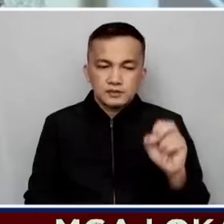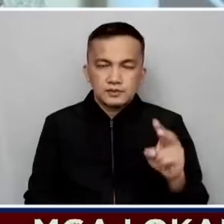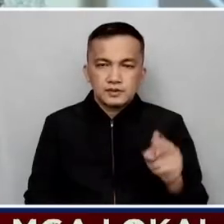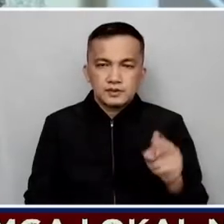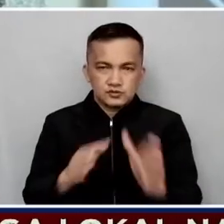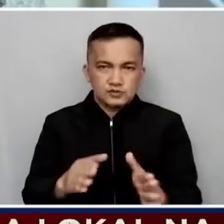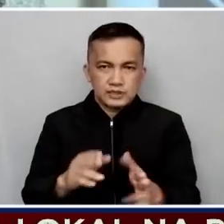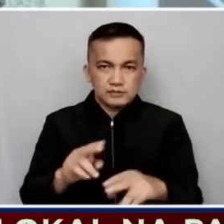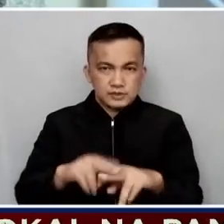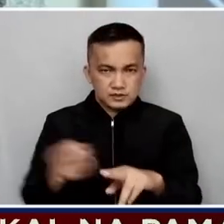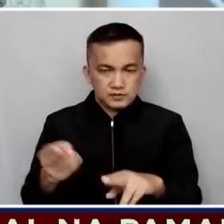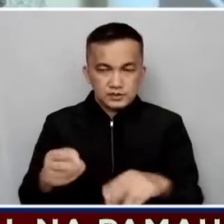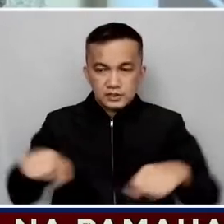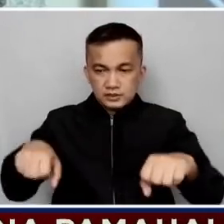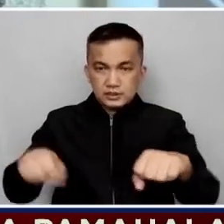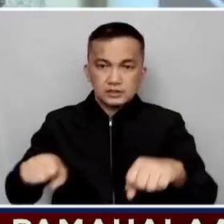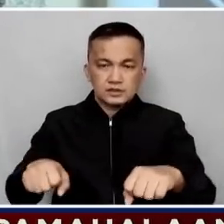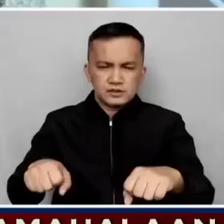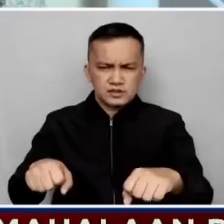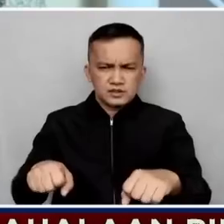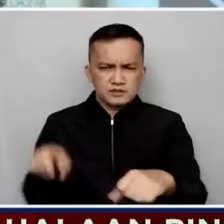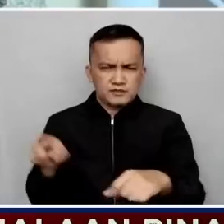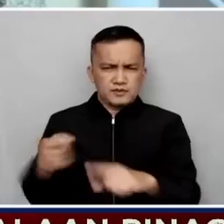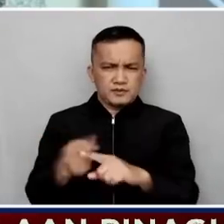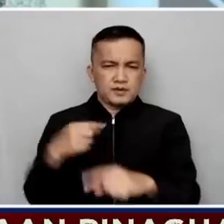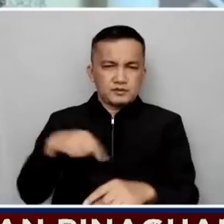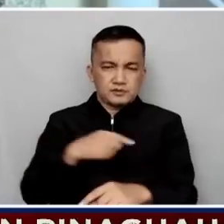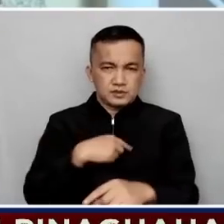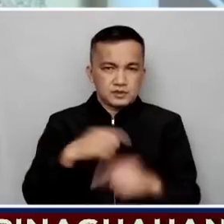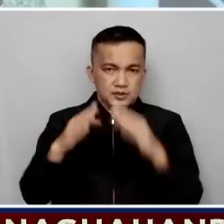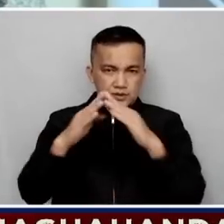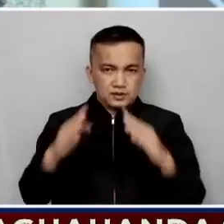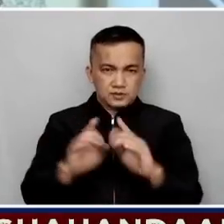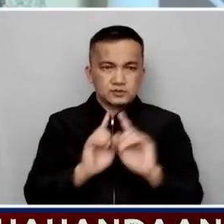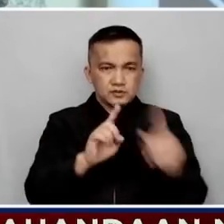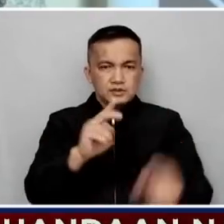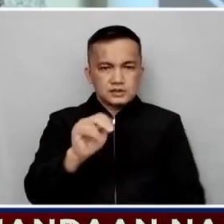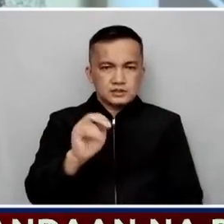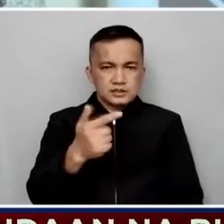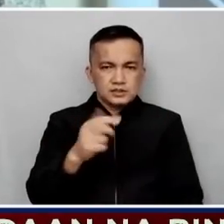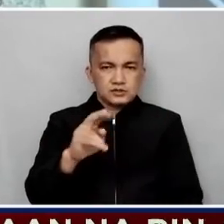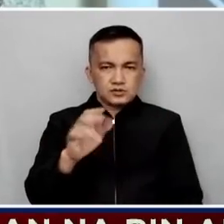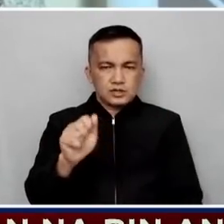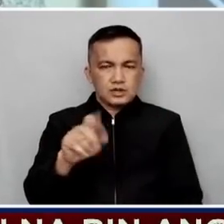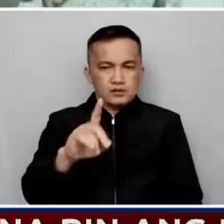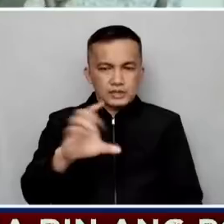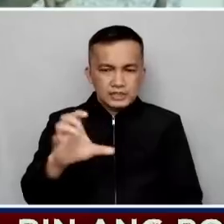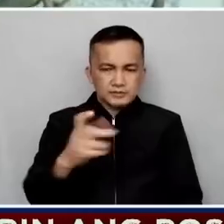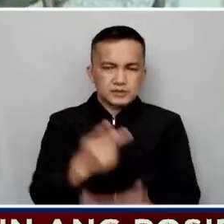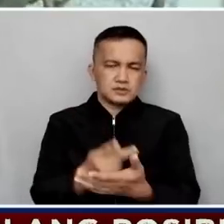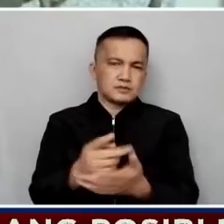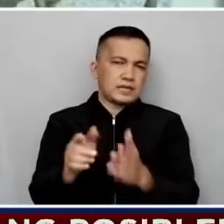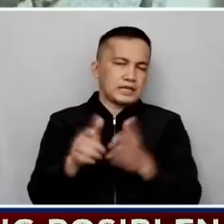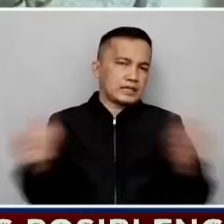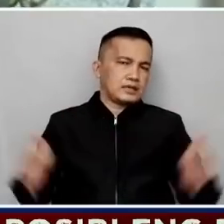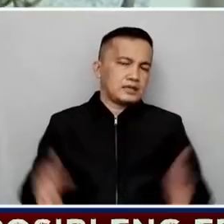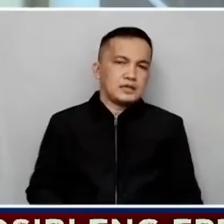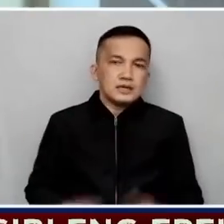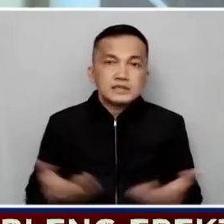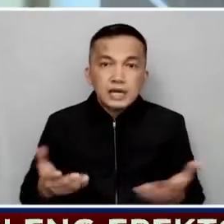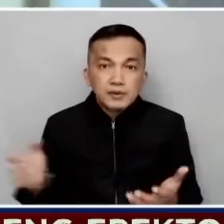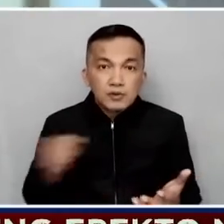discount. Kung tricycle po kasi siya, mula doon sa amin hanggang Tandang Sora, 100 pesos na po. Laki. Masyado malaki po. Saan po kami